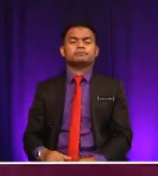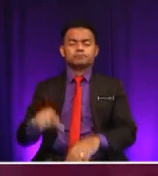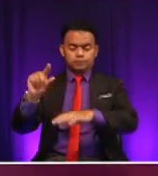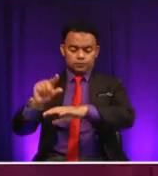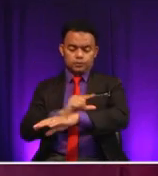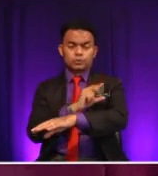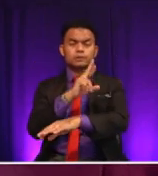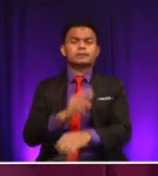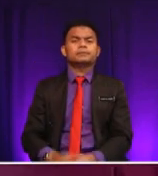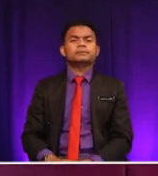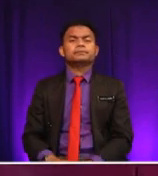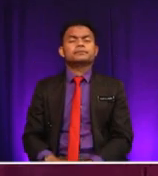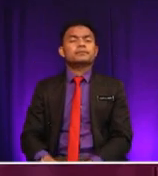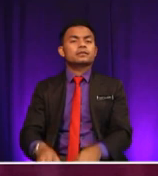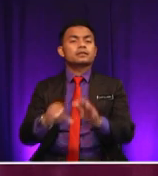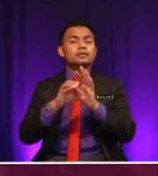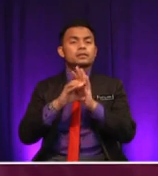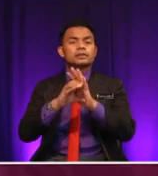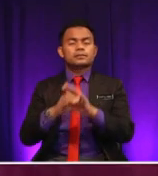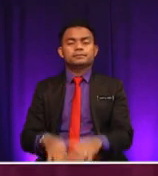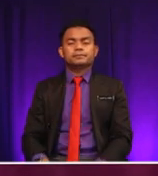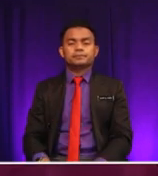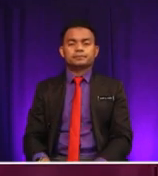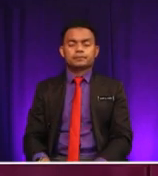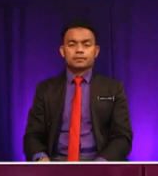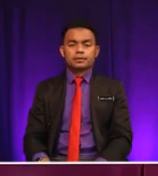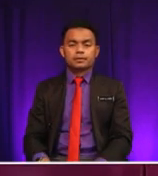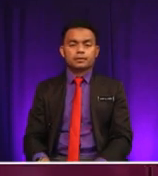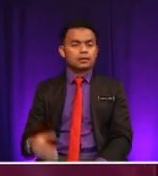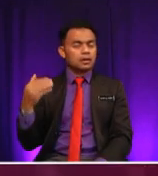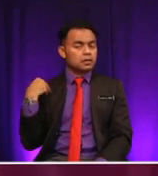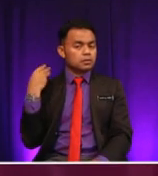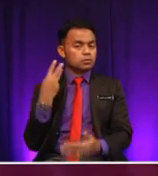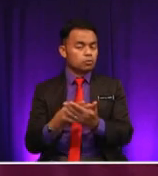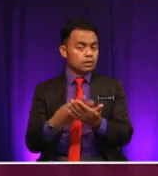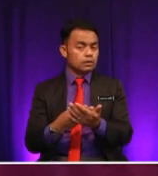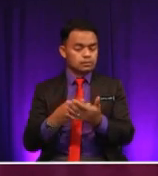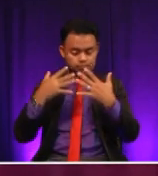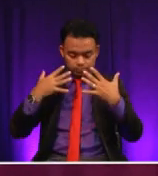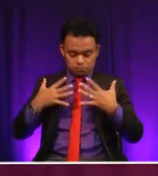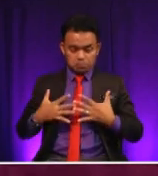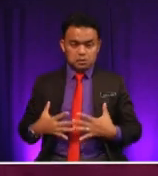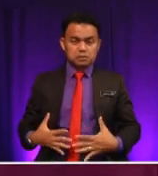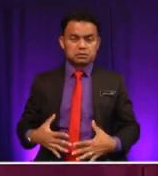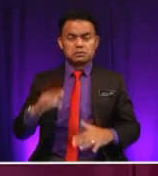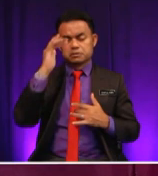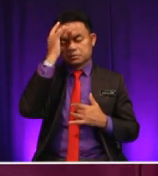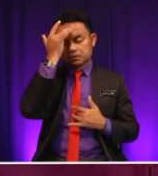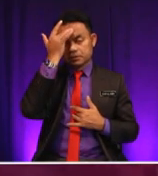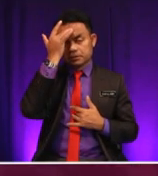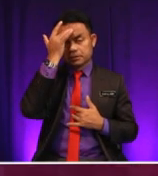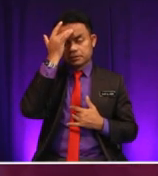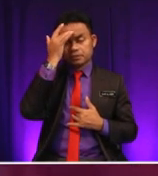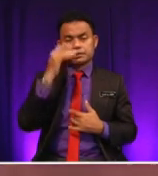Oke contohnya Aduh uang badan taksihan apa